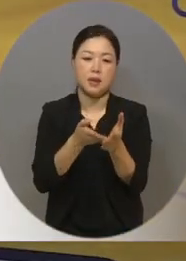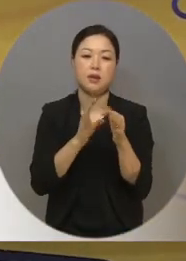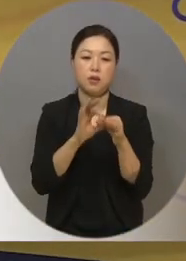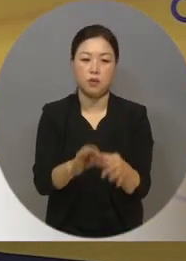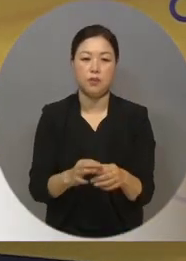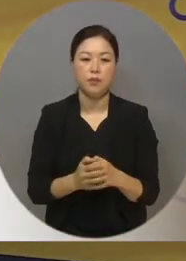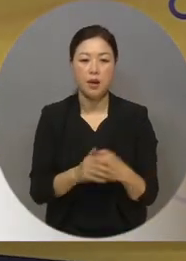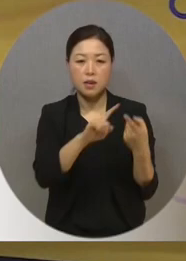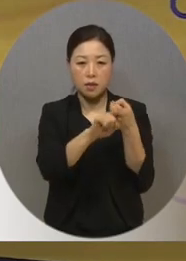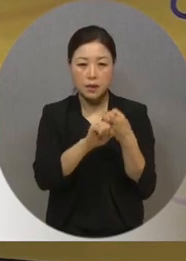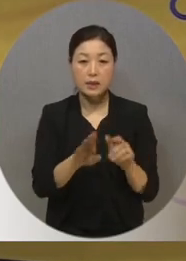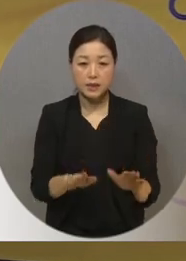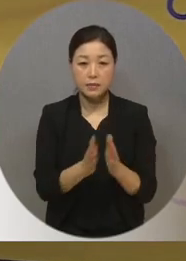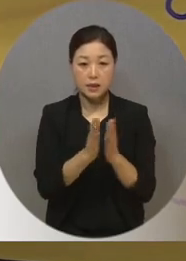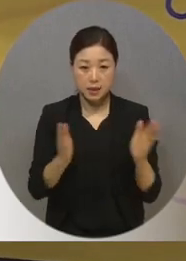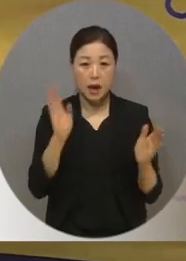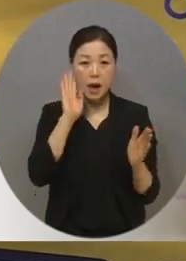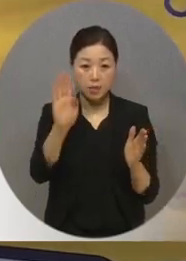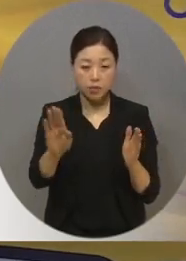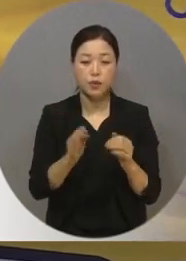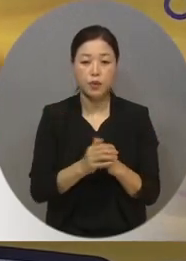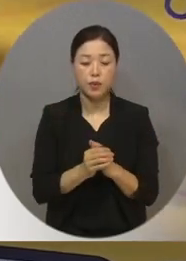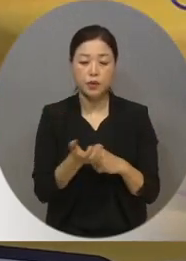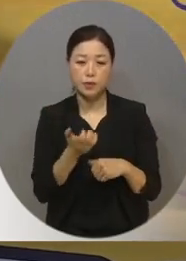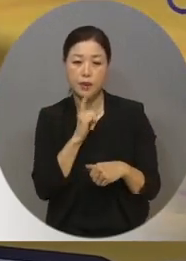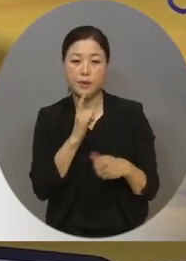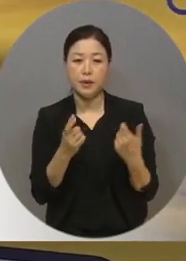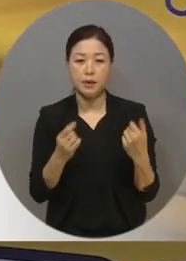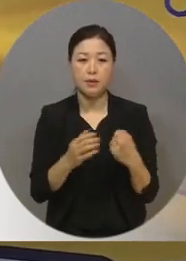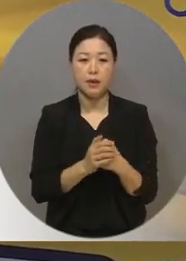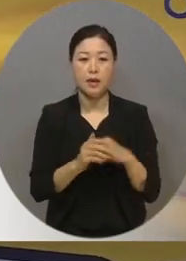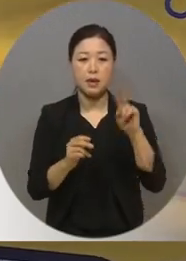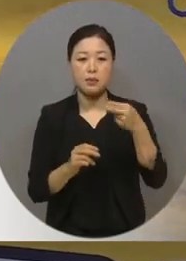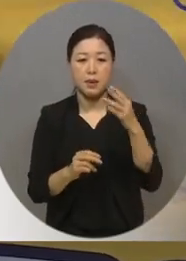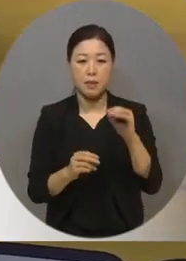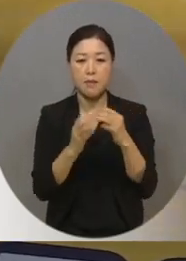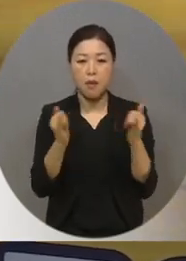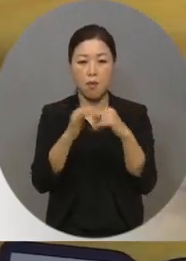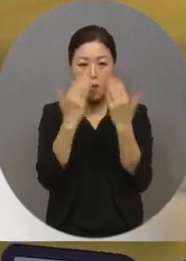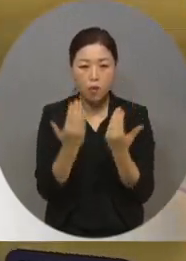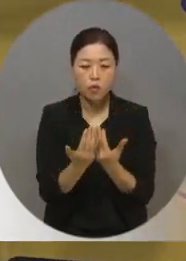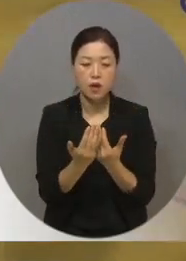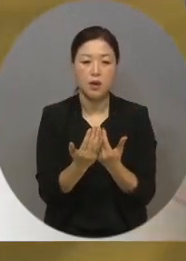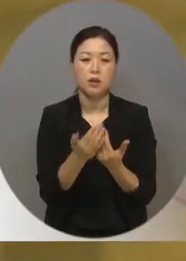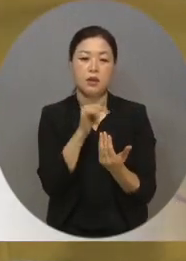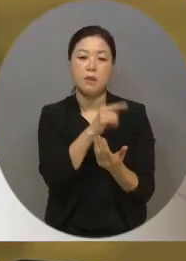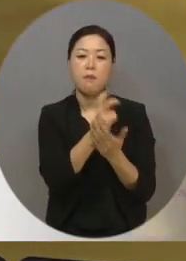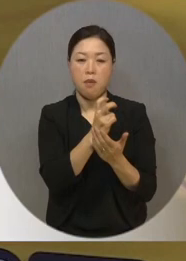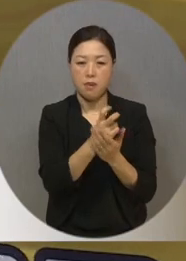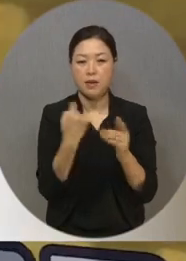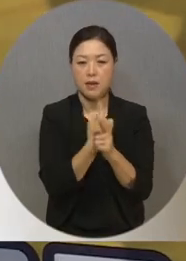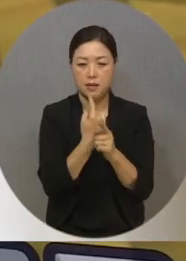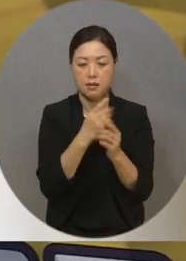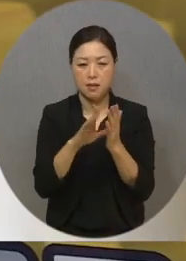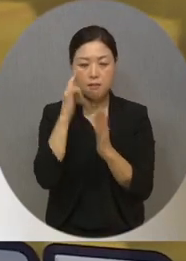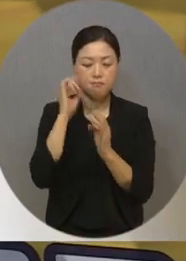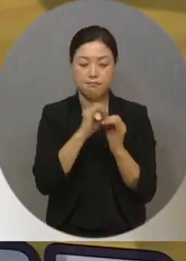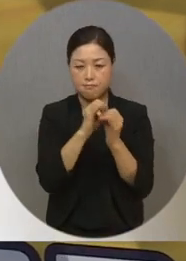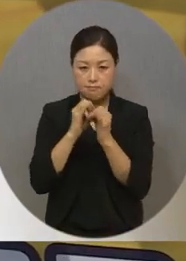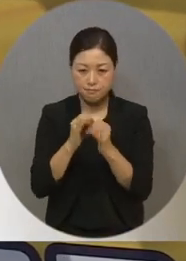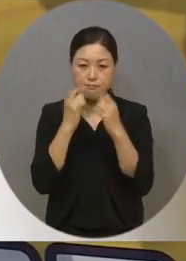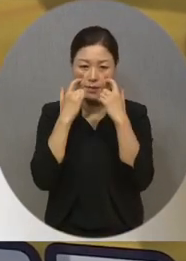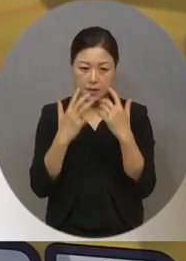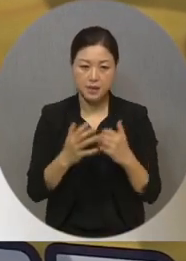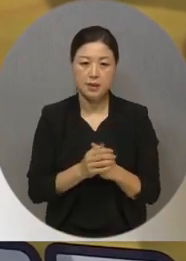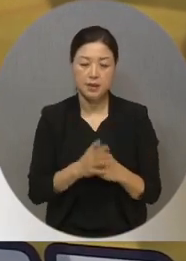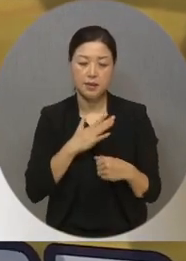지금은 시작을 했지만 앞으로는 조금 전 이야기처럼 200만 명이 전부 다가 이 법을 개정하는데 동의할